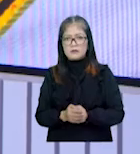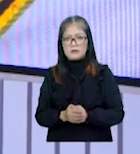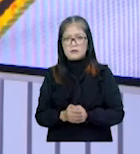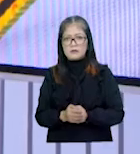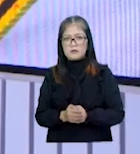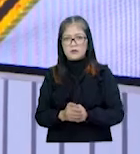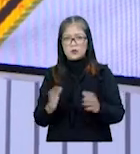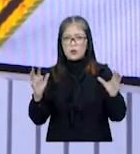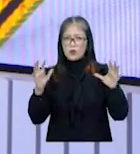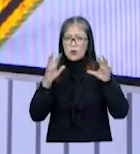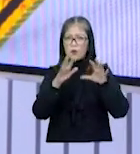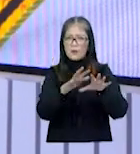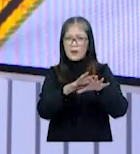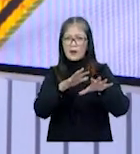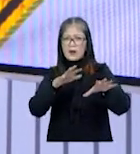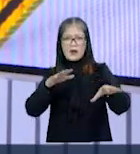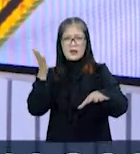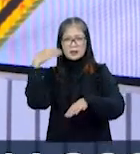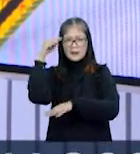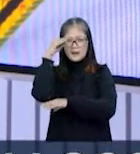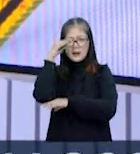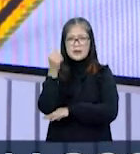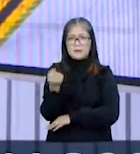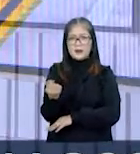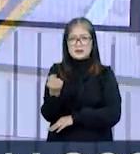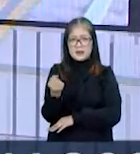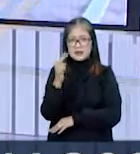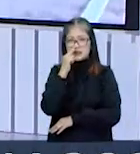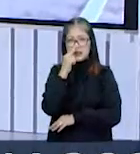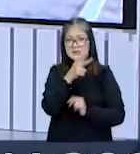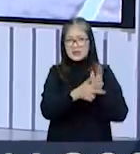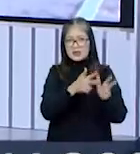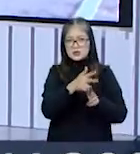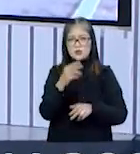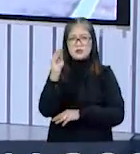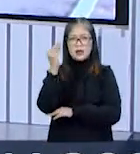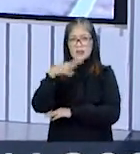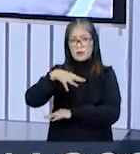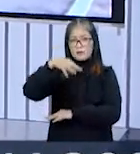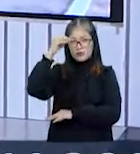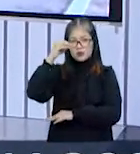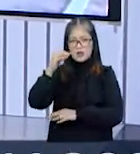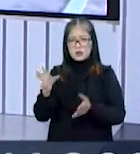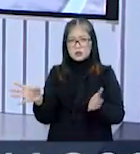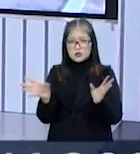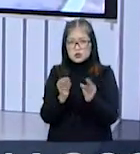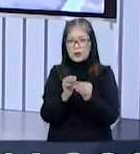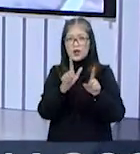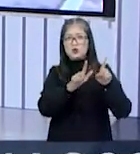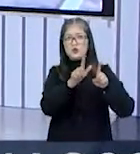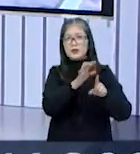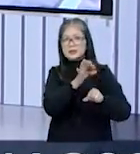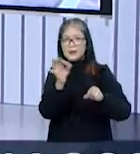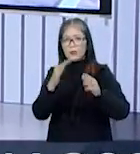pemirsa kepadatan pemudik juga terlihat pagi ini di stasiun Pasar Senen Jakarta Pusat hari ini tercatat 17000 lebih calon penumpang